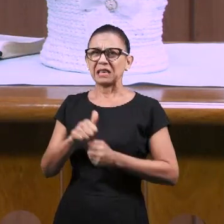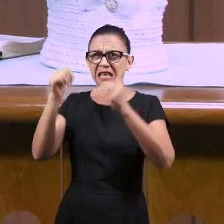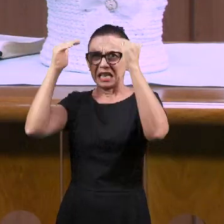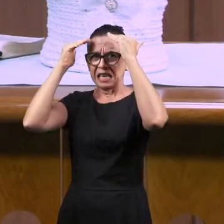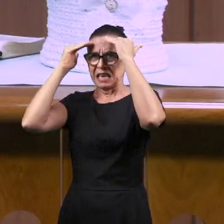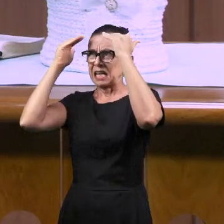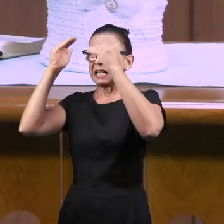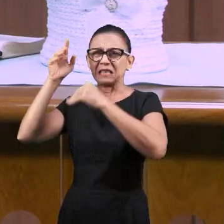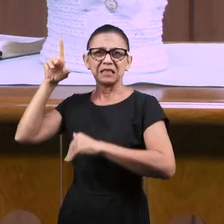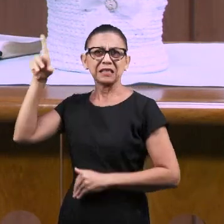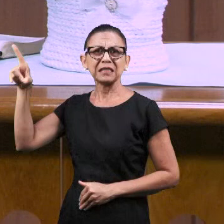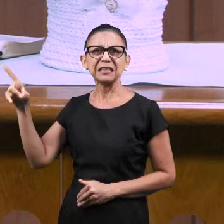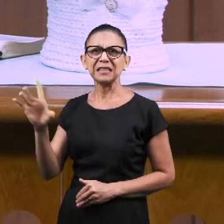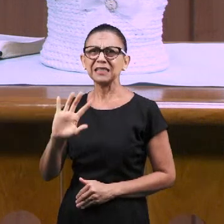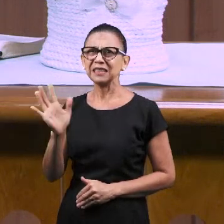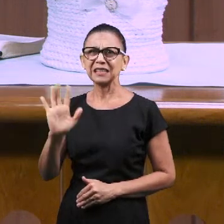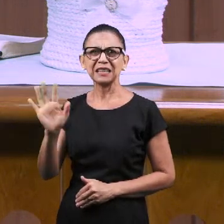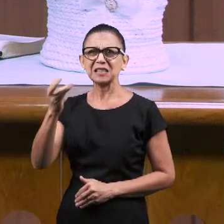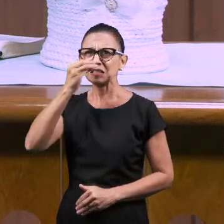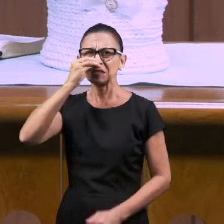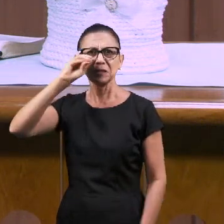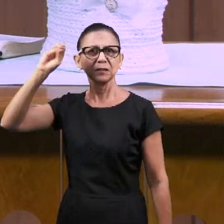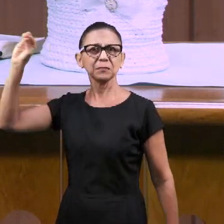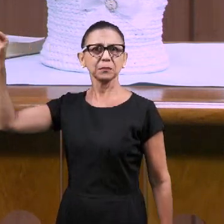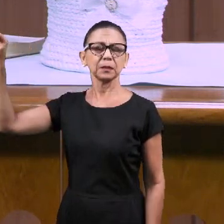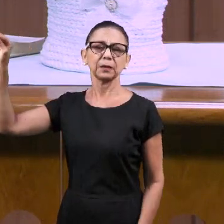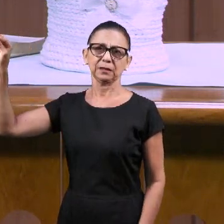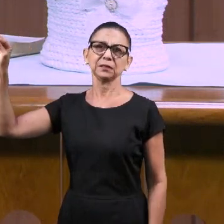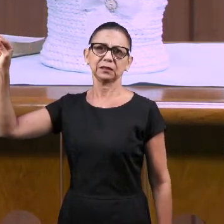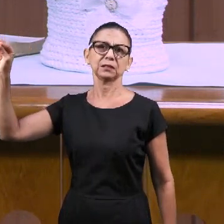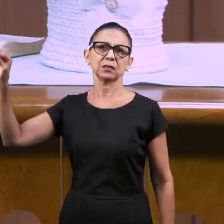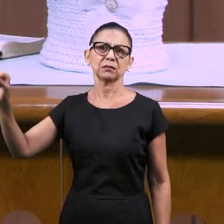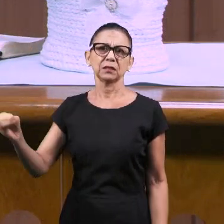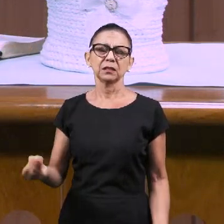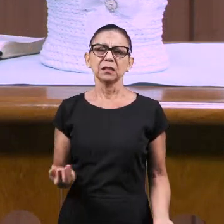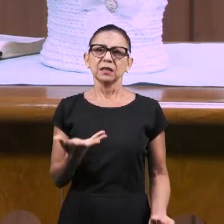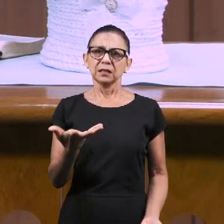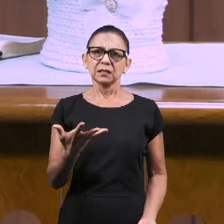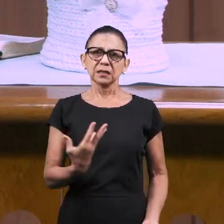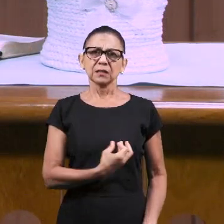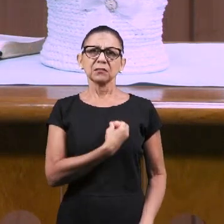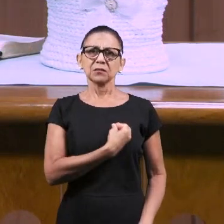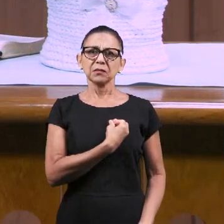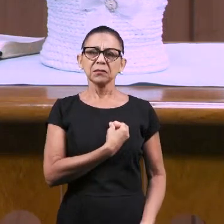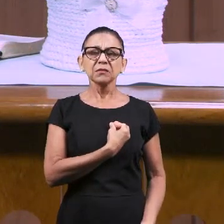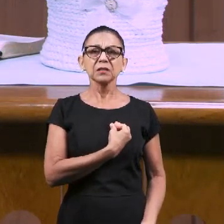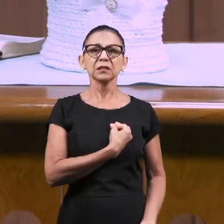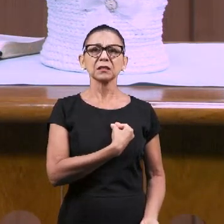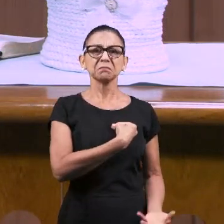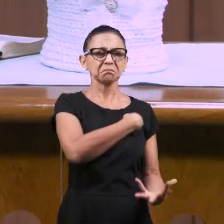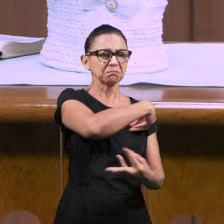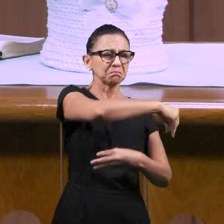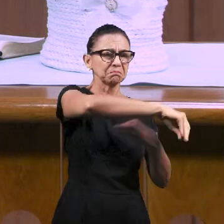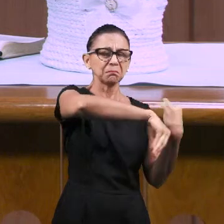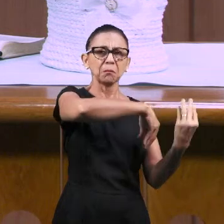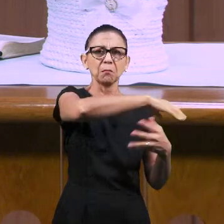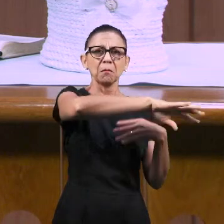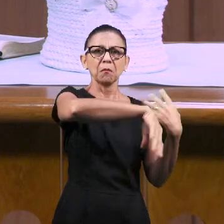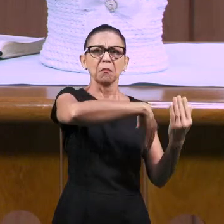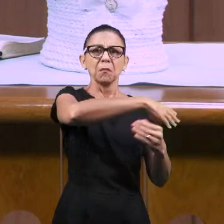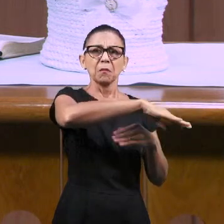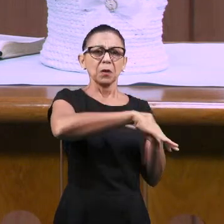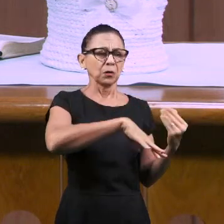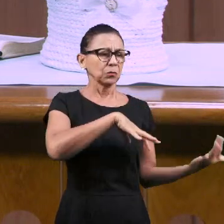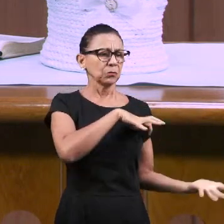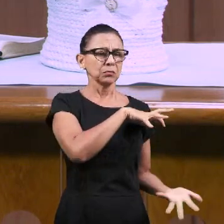a, l'évangile contaminé. Nous sommes beaucoup, nous sommes responsables pour cela,